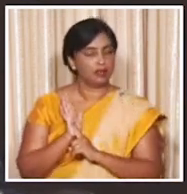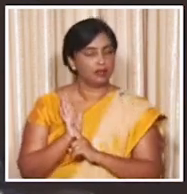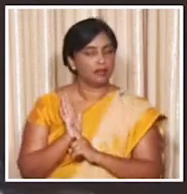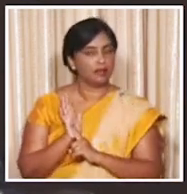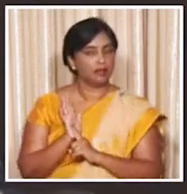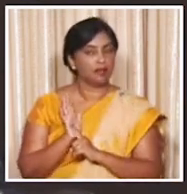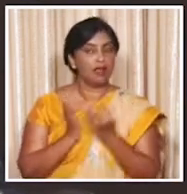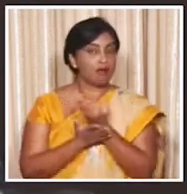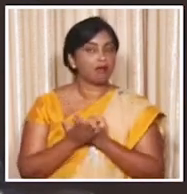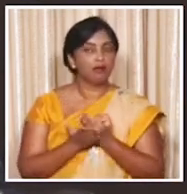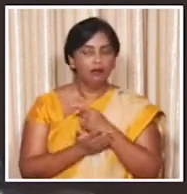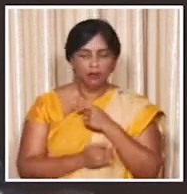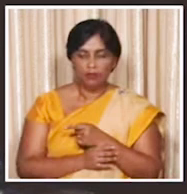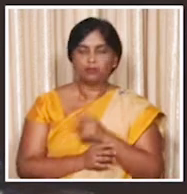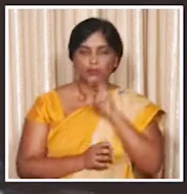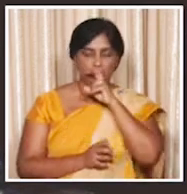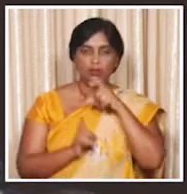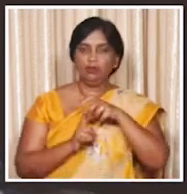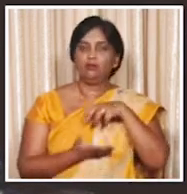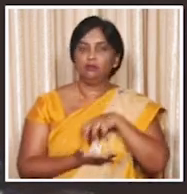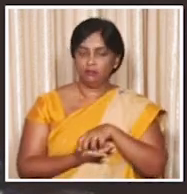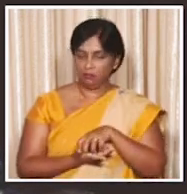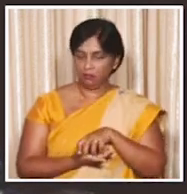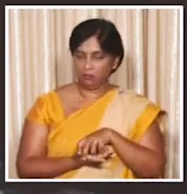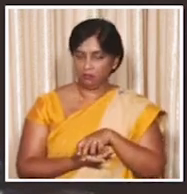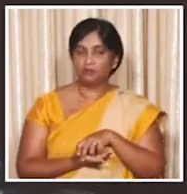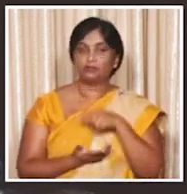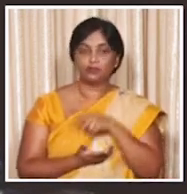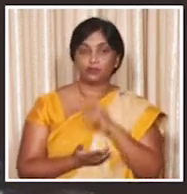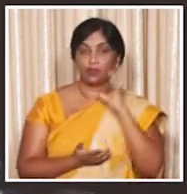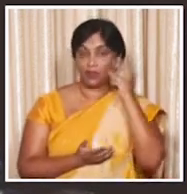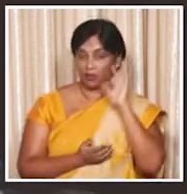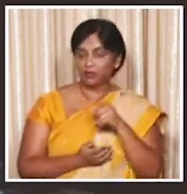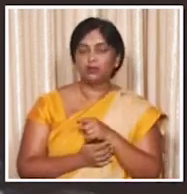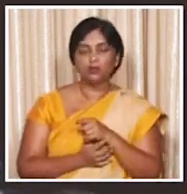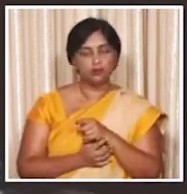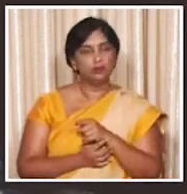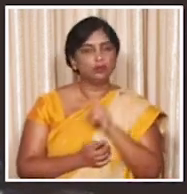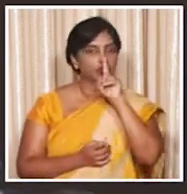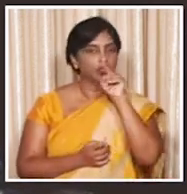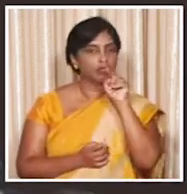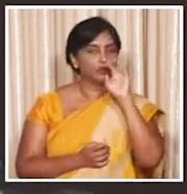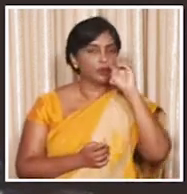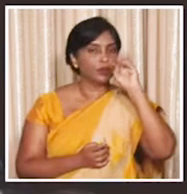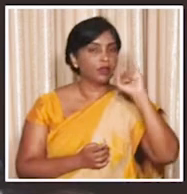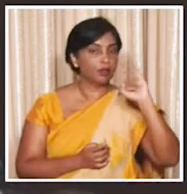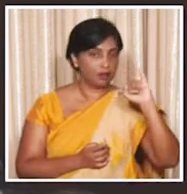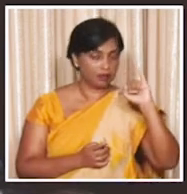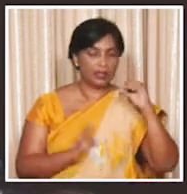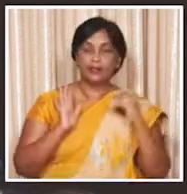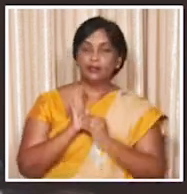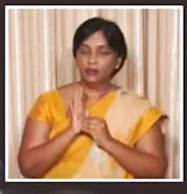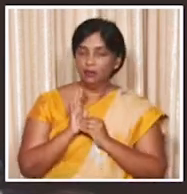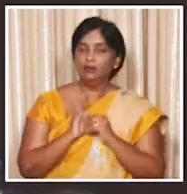கிளிநொச்சி மாவட்டத்திலிருந்து தோற்றி பரீட்சை பெறுபவர்களின்படி 1.06 சராசரி சற்புள்ளியை பெற்றுக்கொண்டதன்